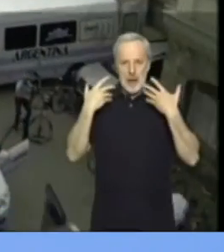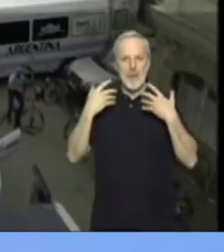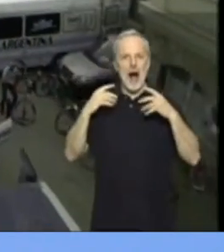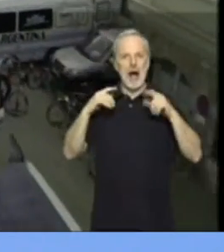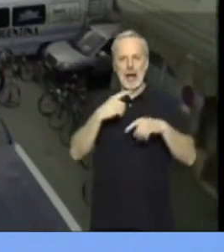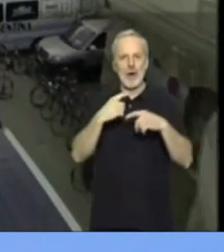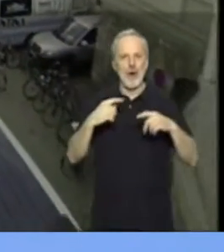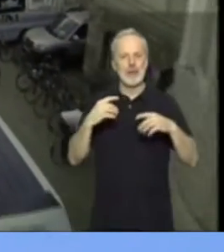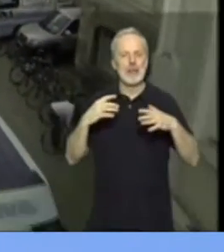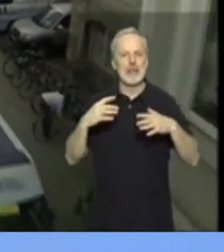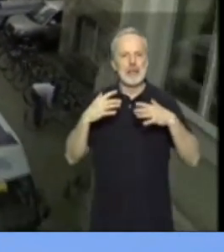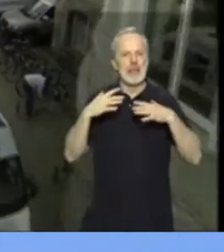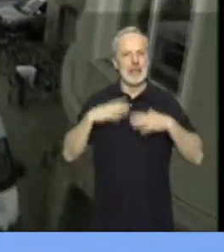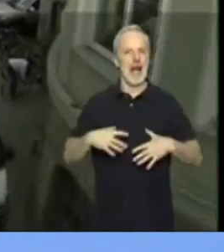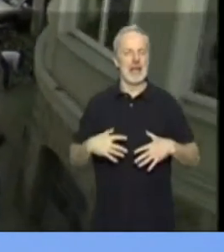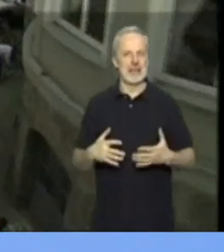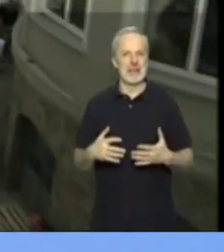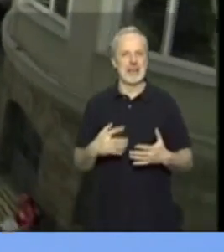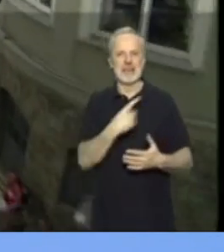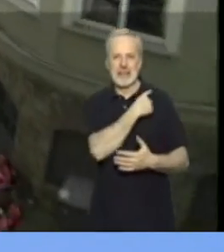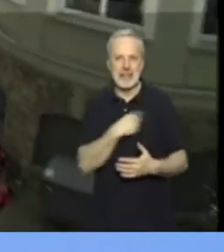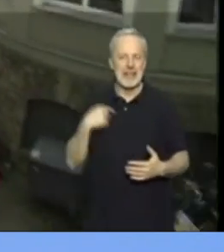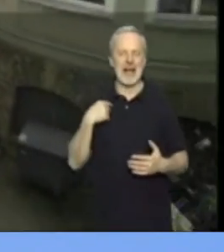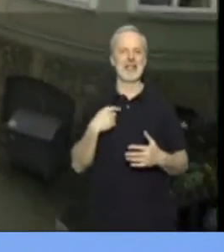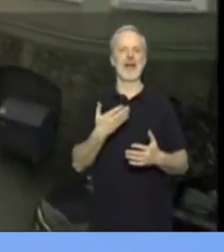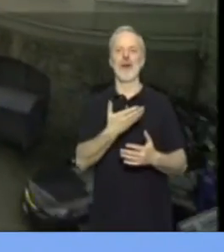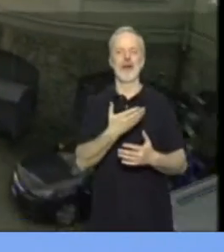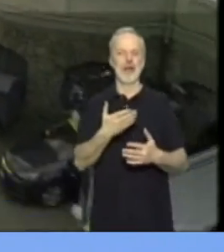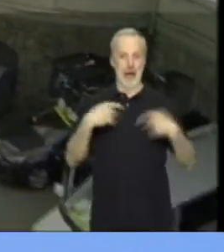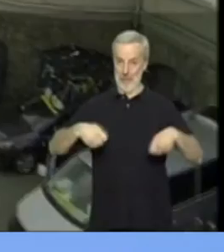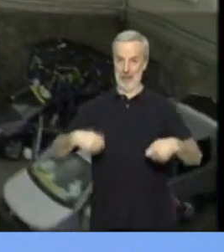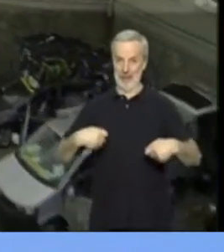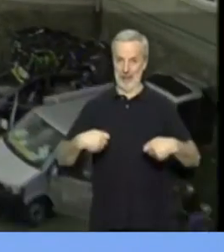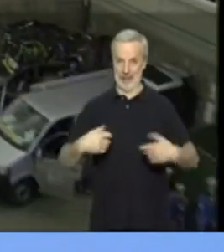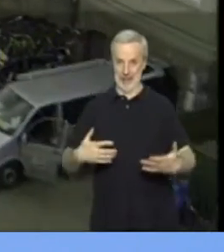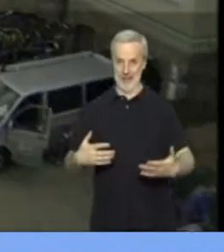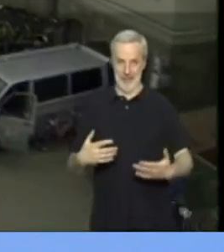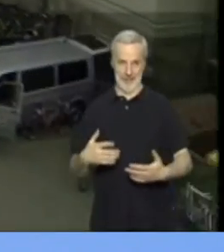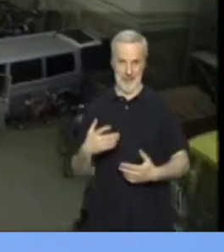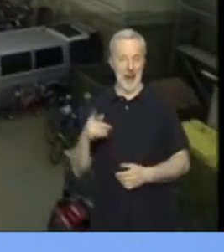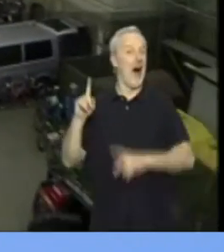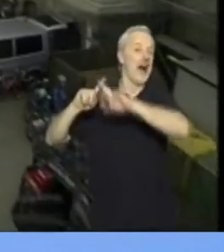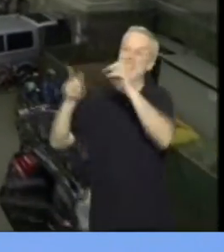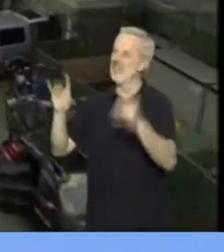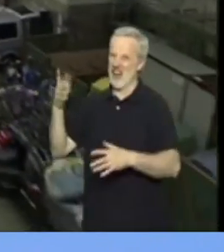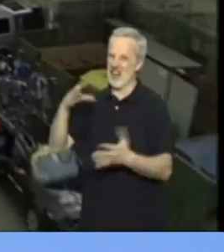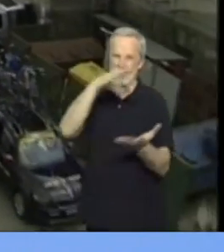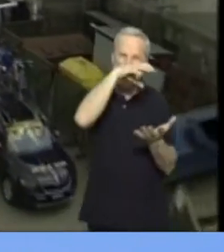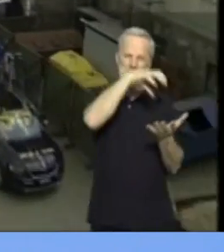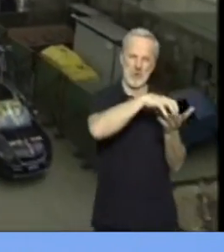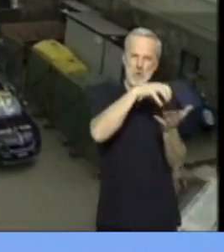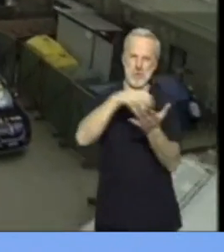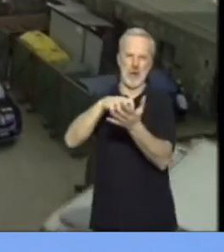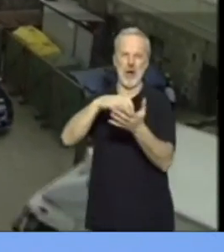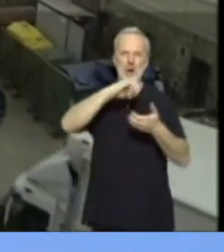barvách. Jak to vlastně je v tom kontextu světové cyklistiky? Jaká je ta pozice třeba právě v té kategorii U23?